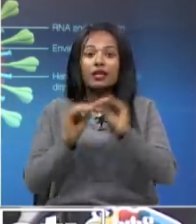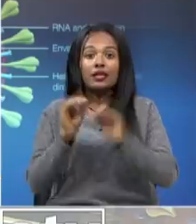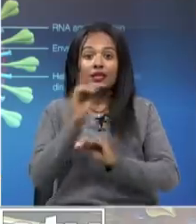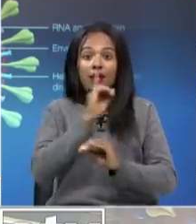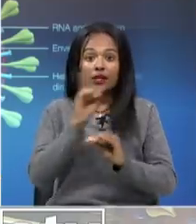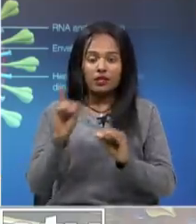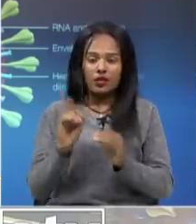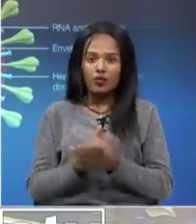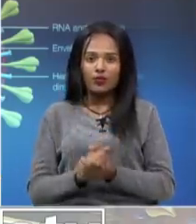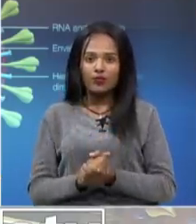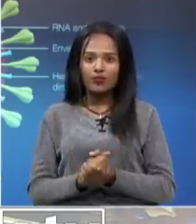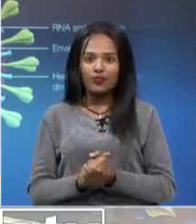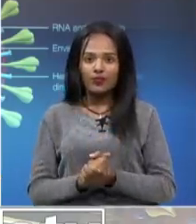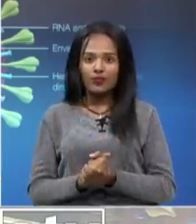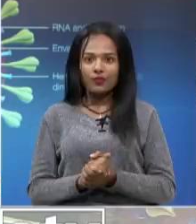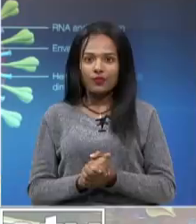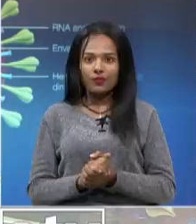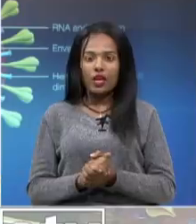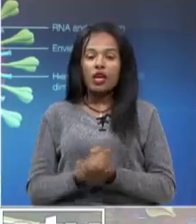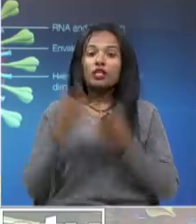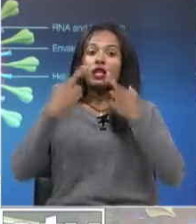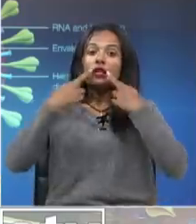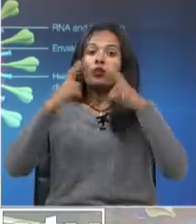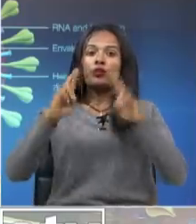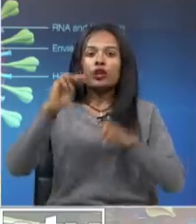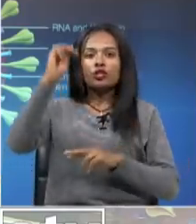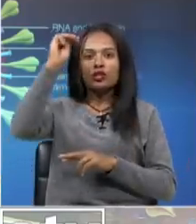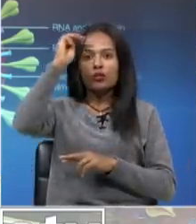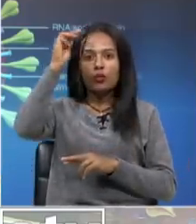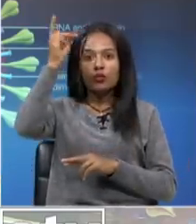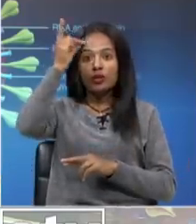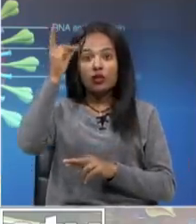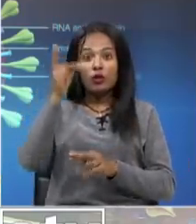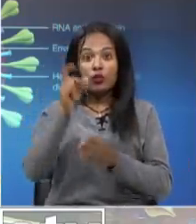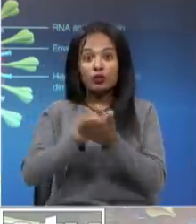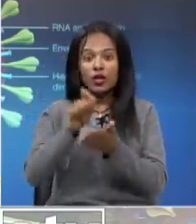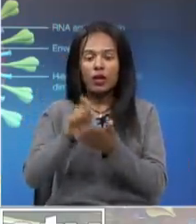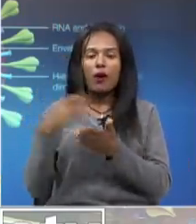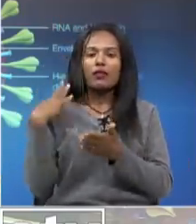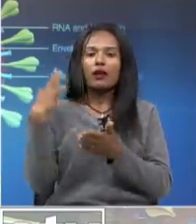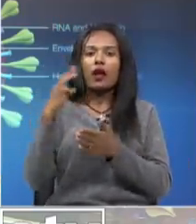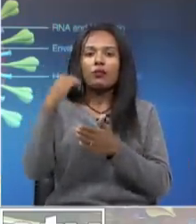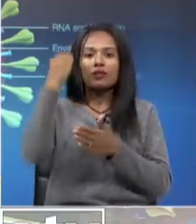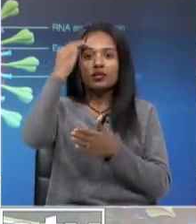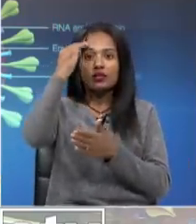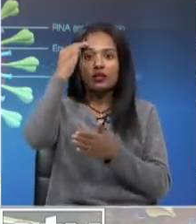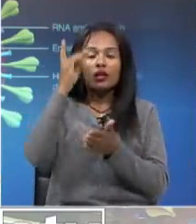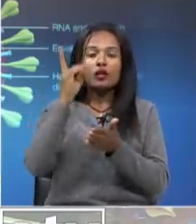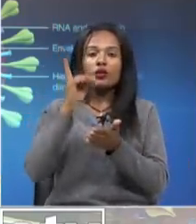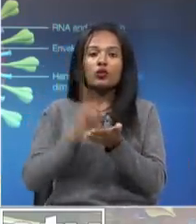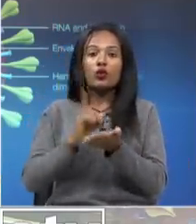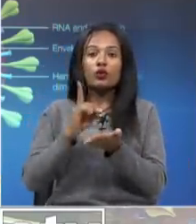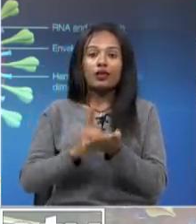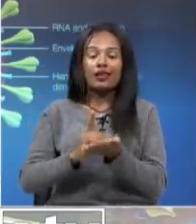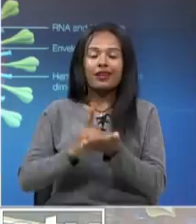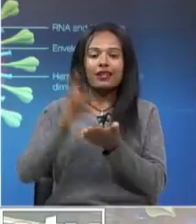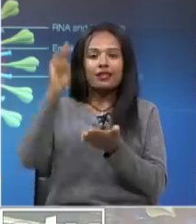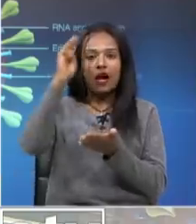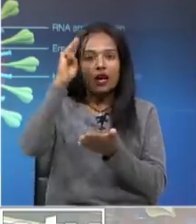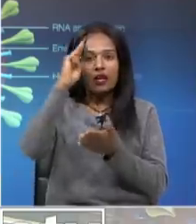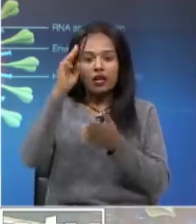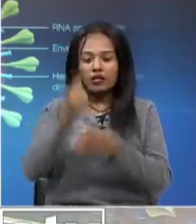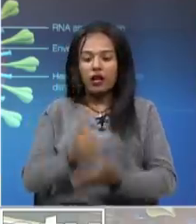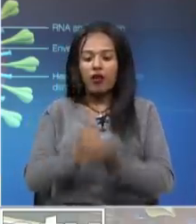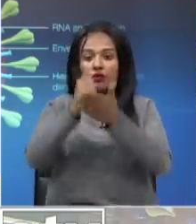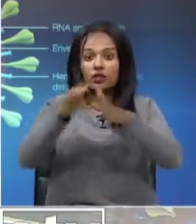ነው። እንደ ሪፖርተራችን ጥበቡ ይርዳው ዘገባ የጤና ሚኒስትር ዴኤታ ዶክተር ሳህሪላ አብዱላሂ ድጋፉን ሲረከቡ